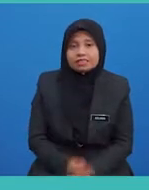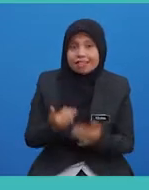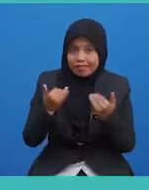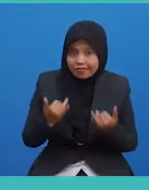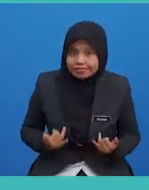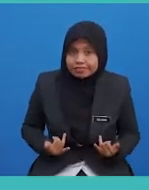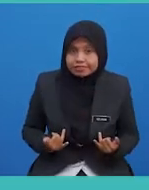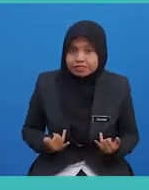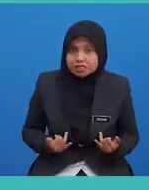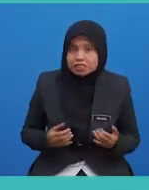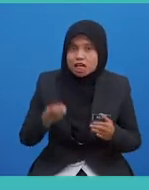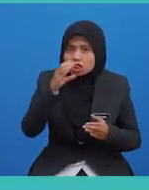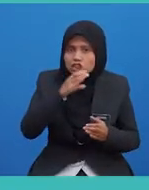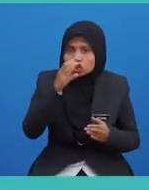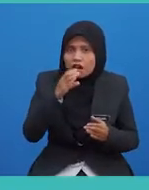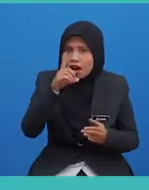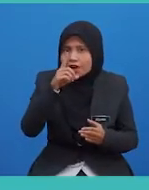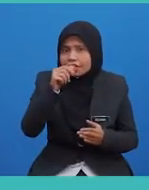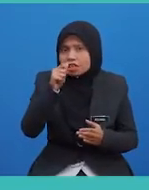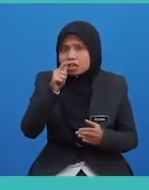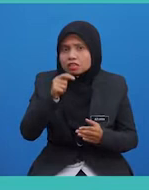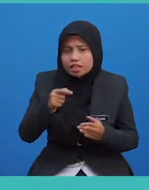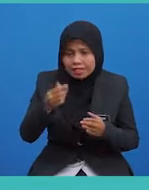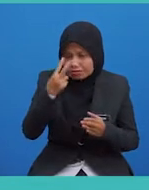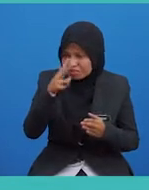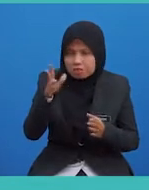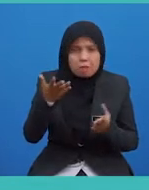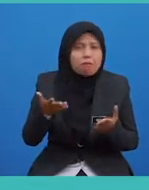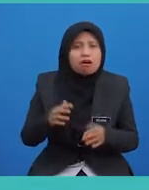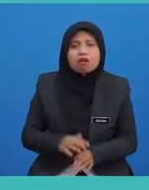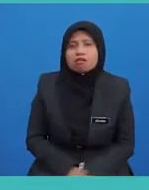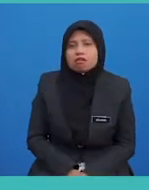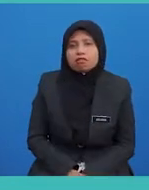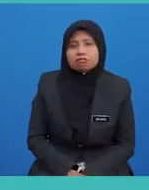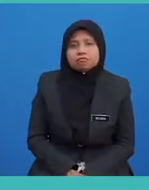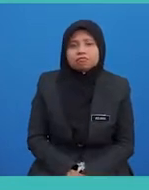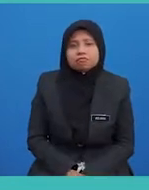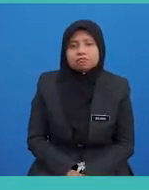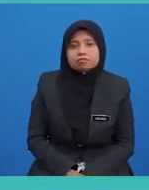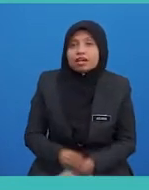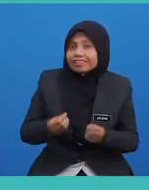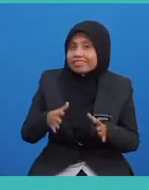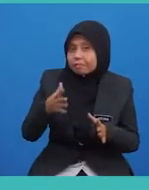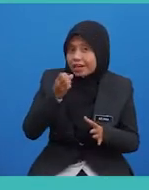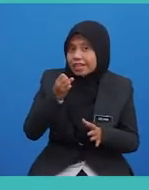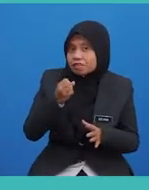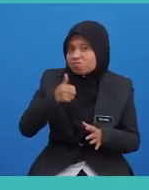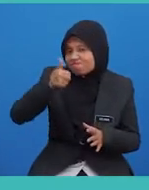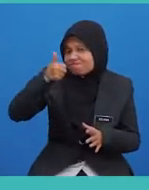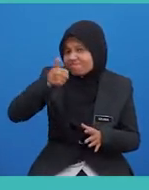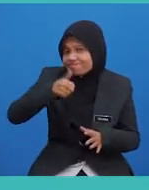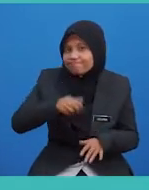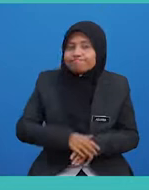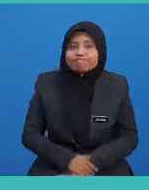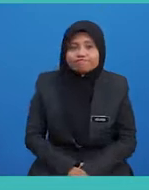Sekarang, cari data tersiratnya. Sudah dapat? Bagus, para